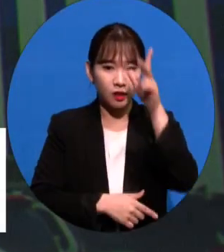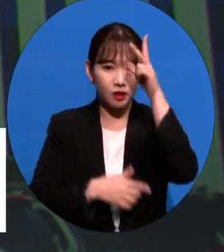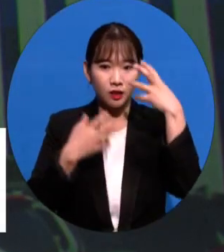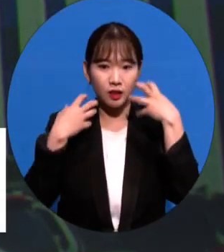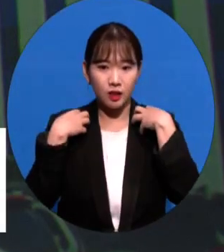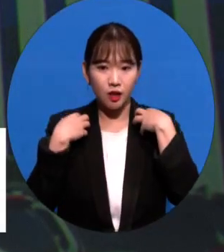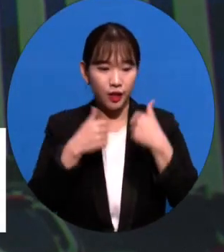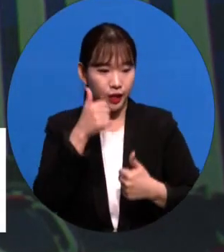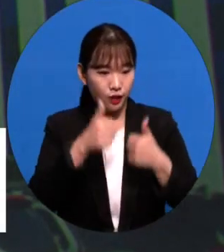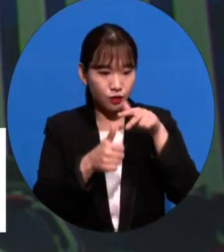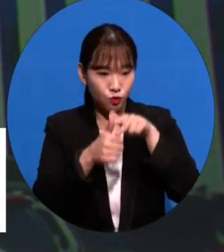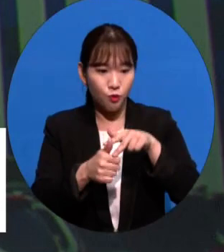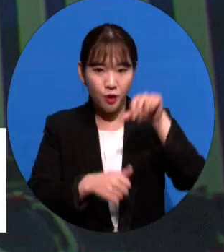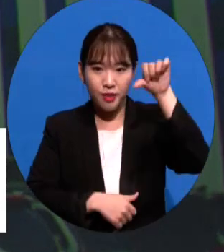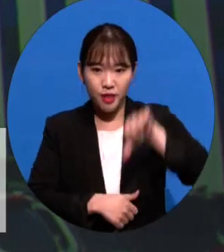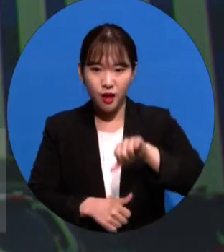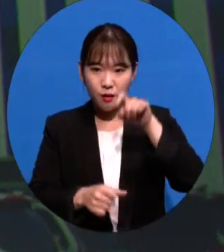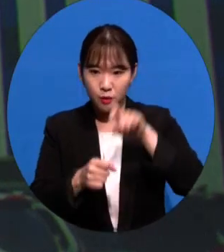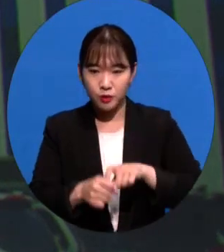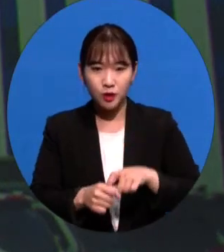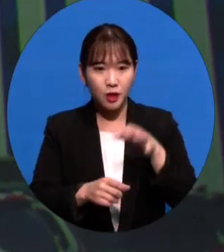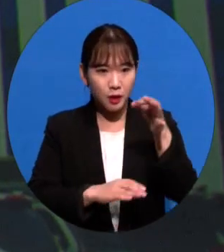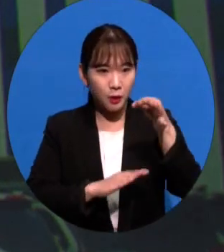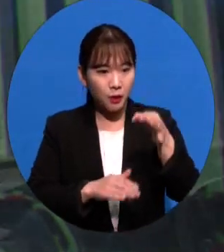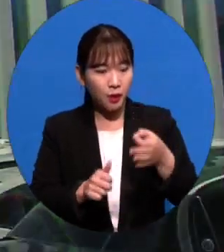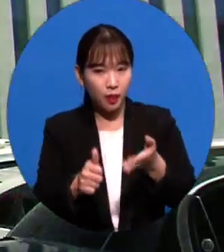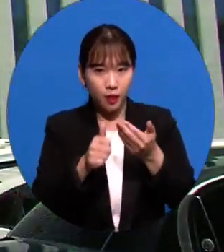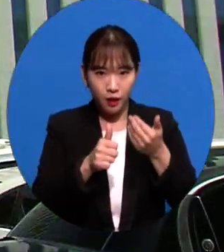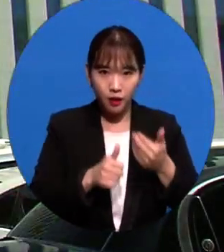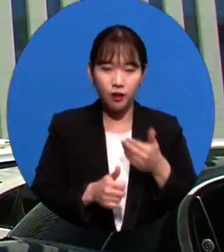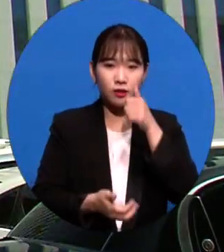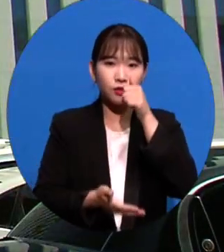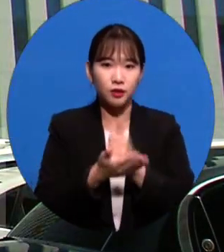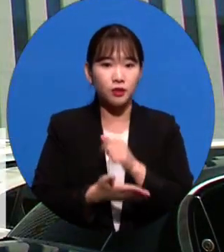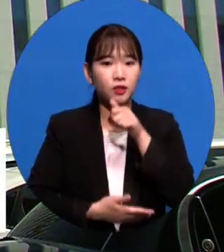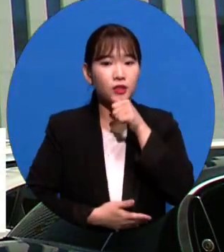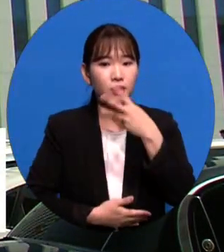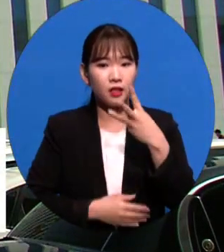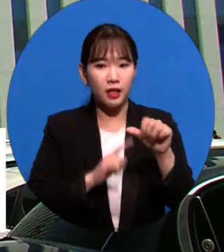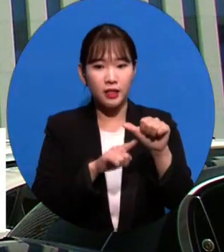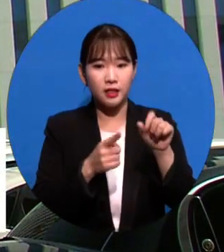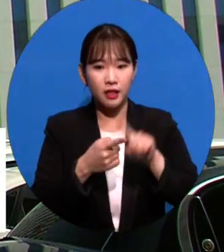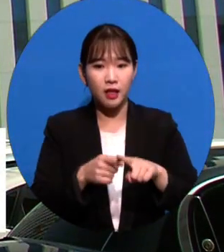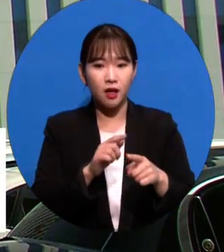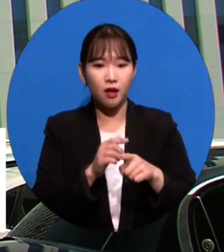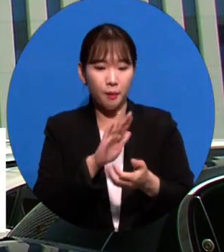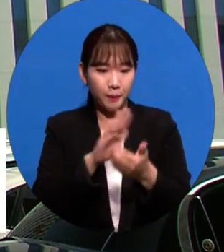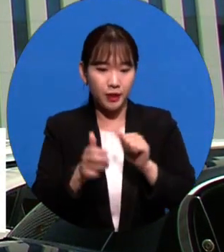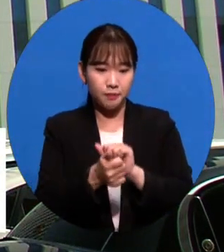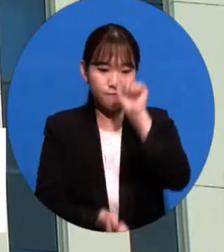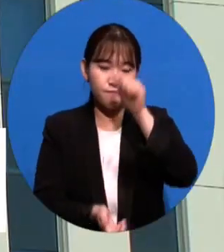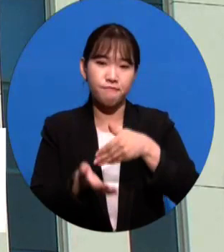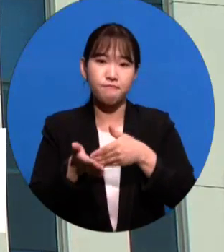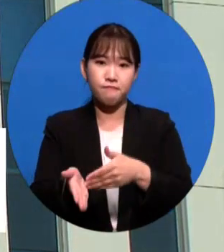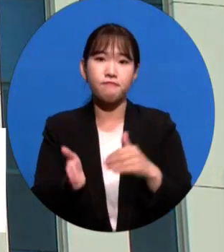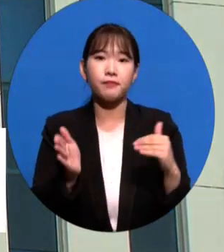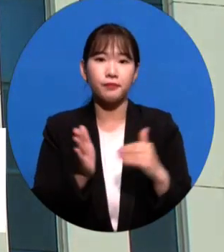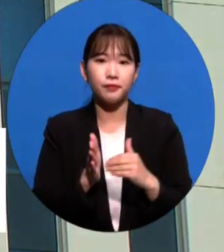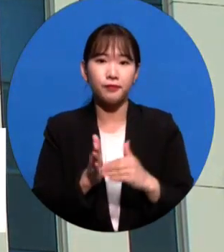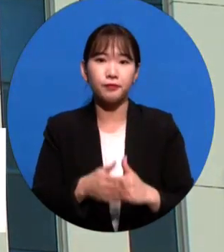목포경찰서는 경쟁 후보를 낙선시키기 위해 금품 제공을 유도한 혐의로 53살 A씨에 대해 사전 구속영장을